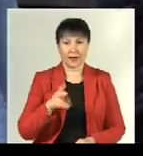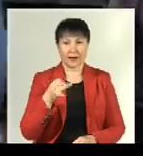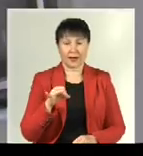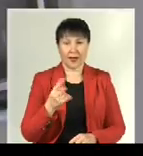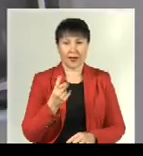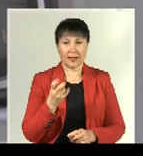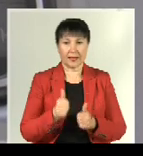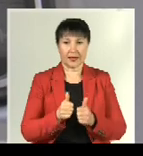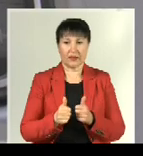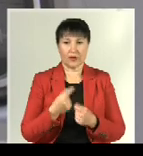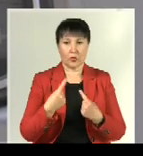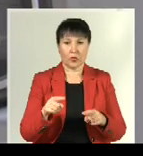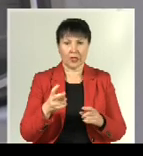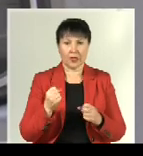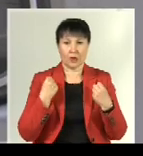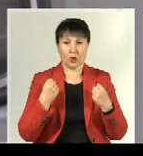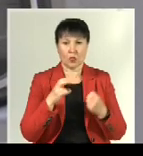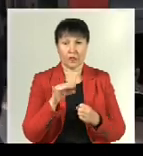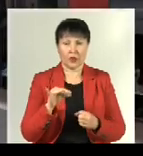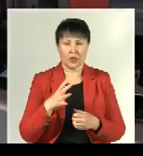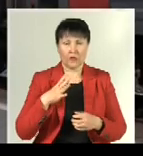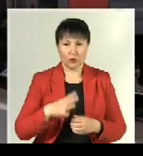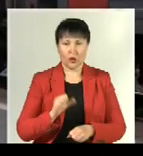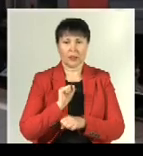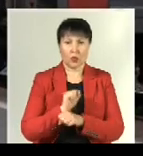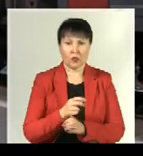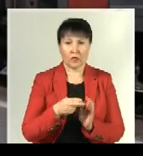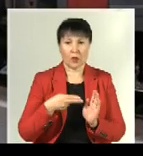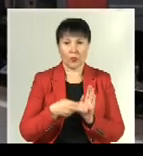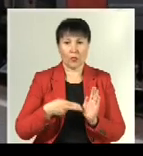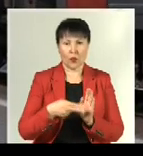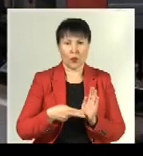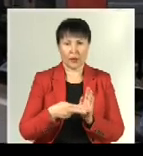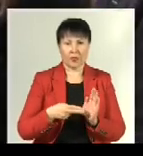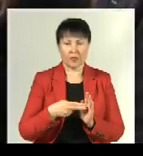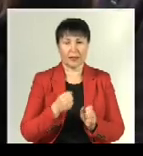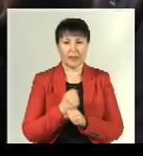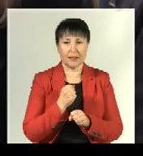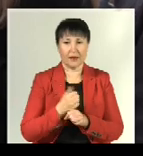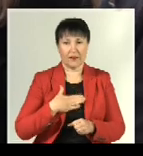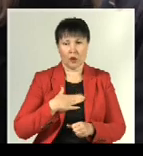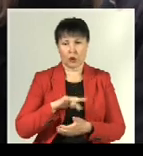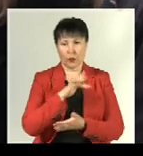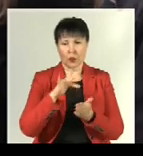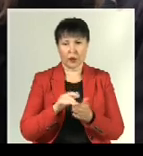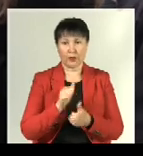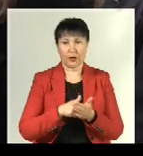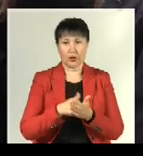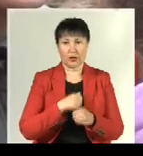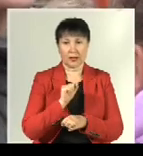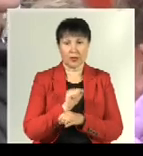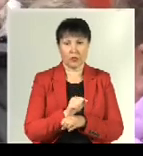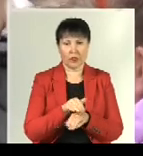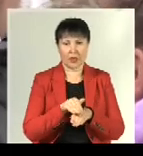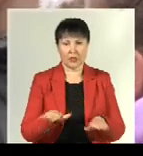Одни на соревнования, другие на тренировки. Вынужденную остановку поезд из северной столицы сделал в нашем городе. Причина остановки –